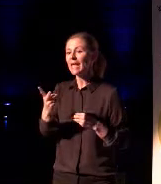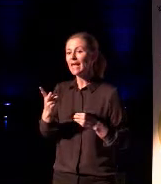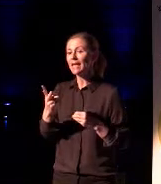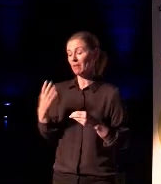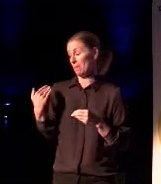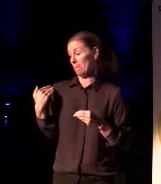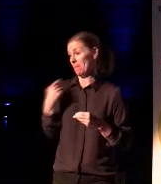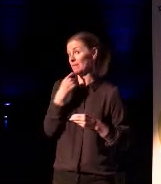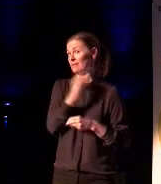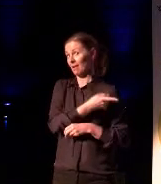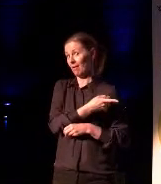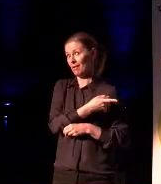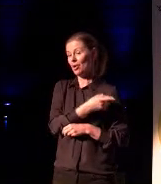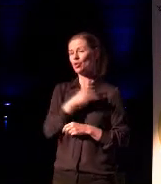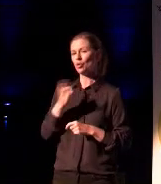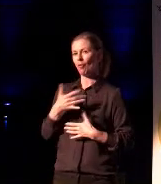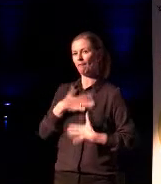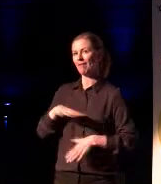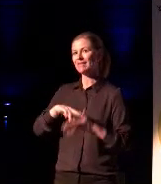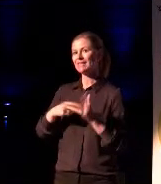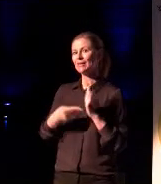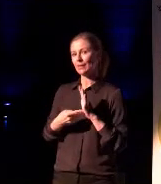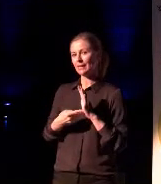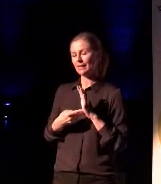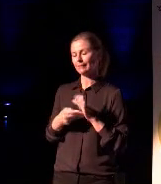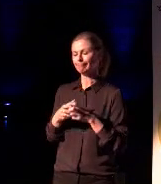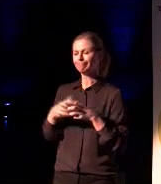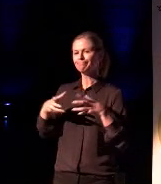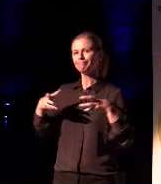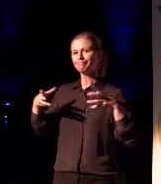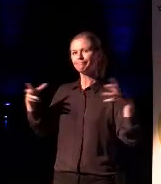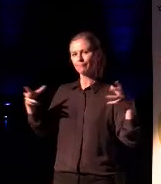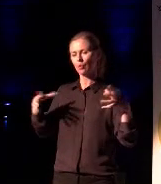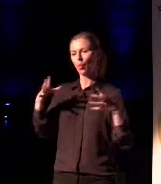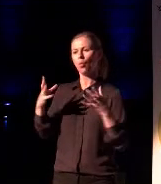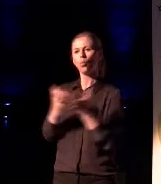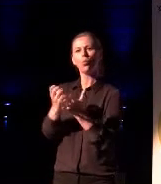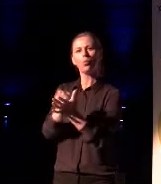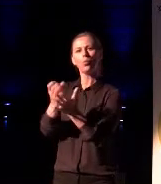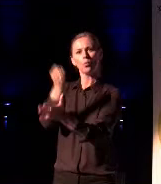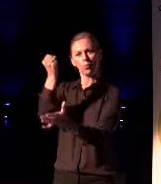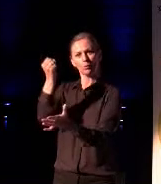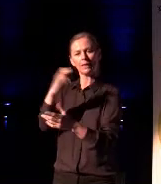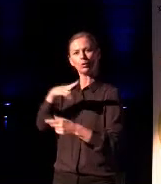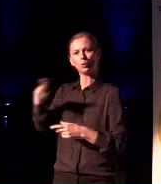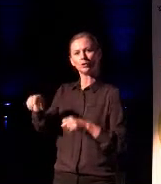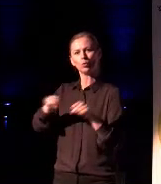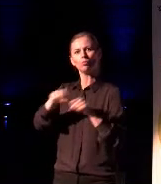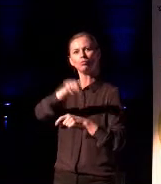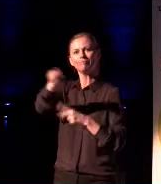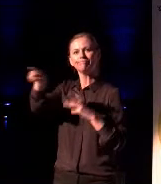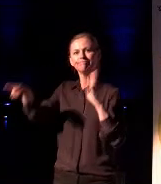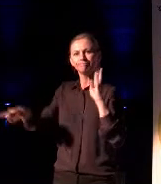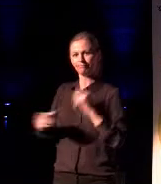godt sa, det at velferdsteknologi i økende grad nå blir tatt i bruk i norske kommuner.